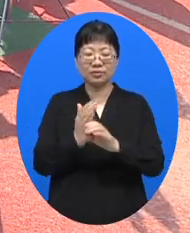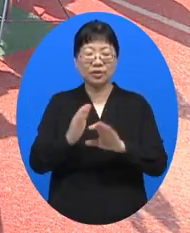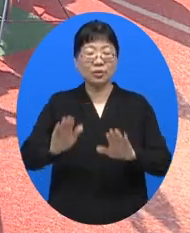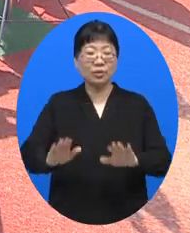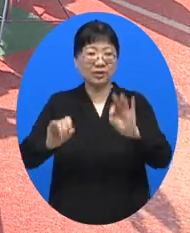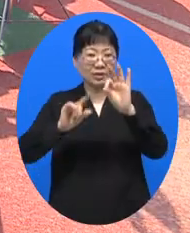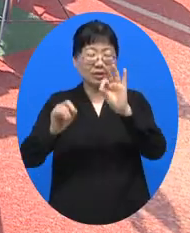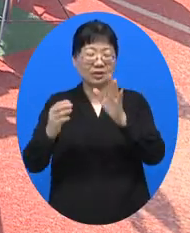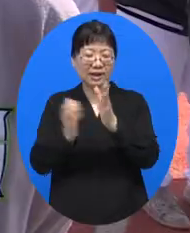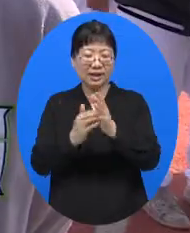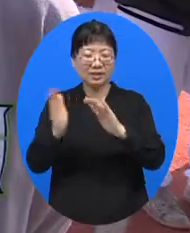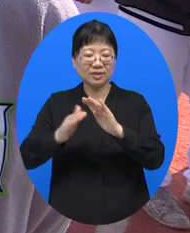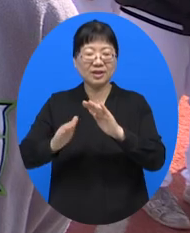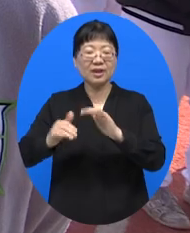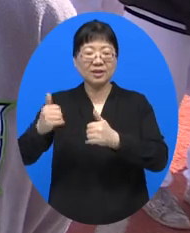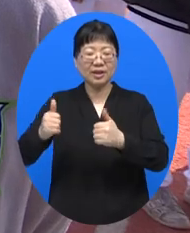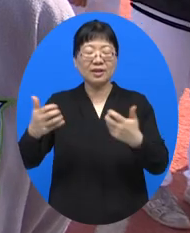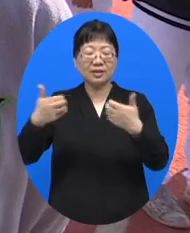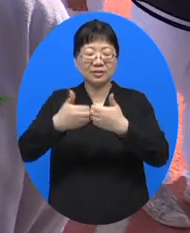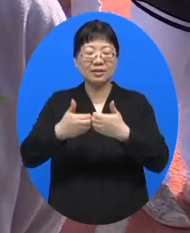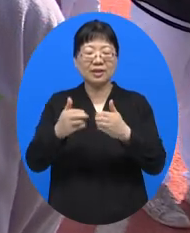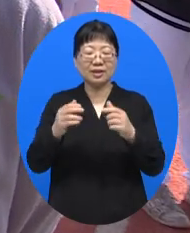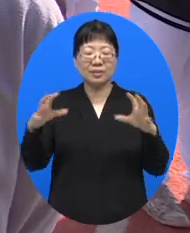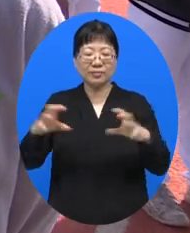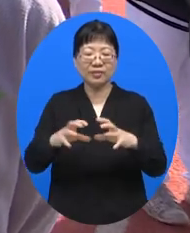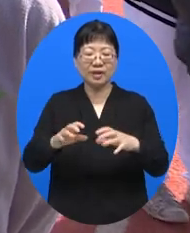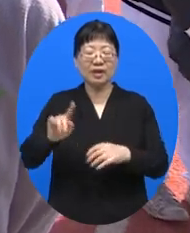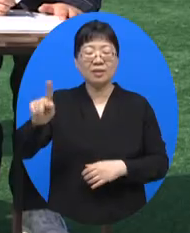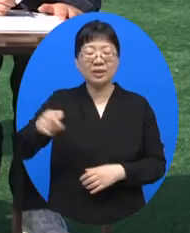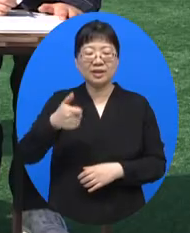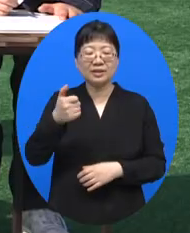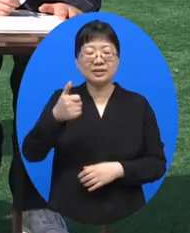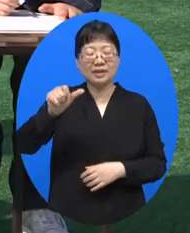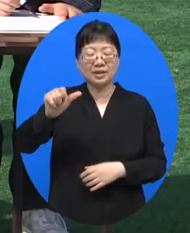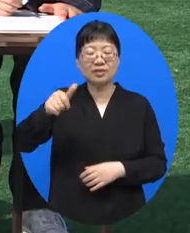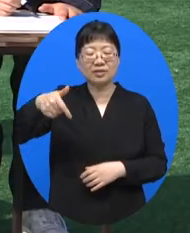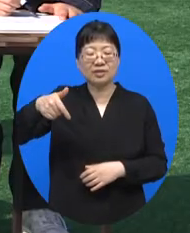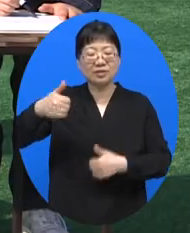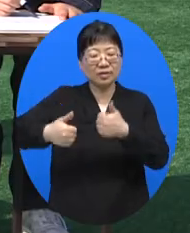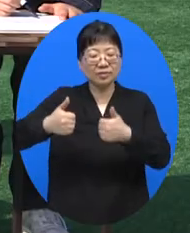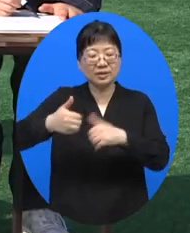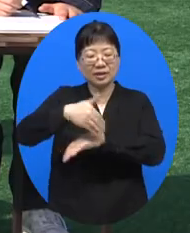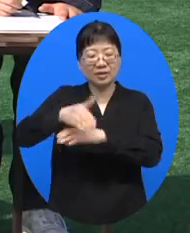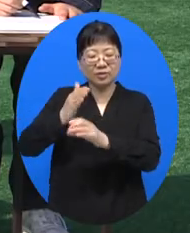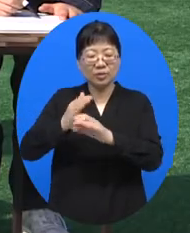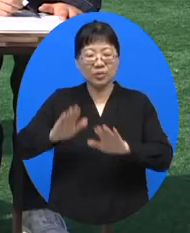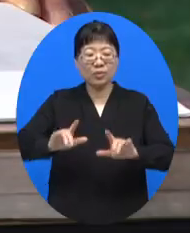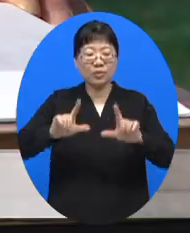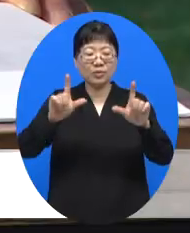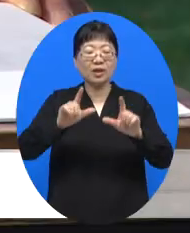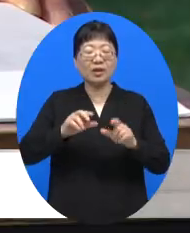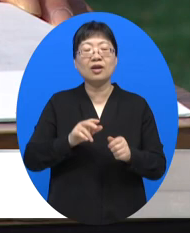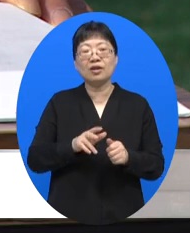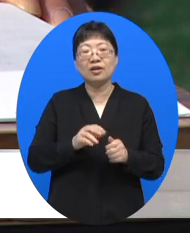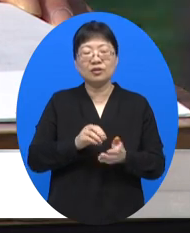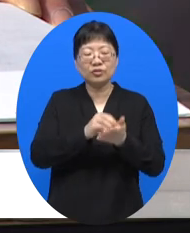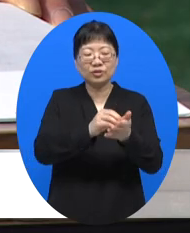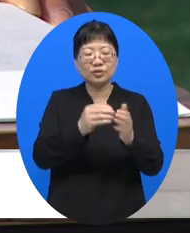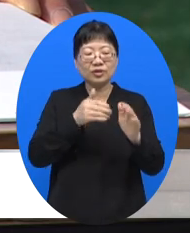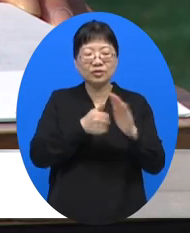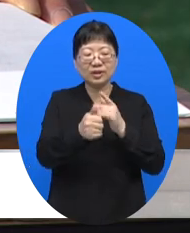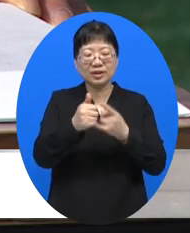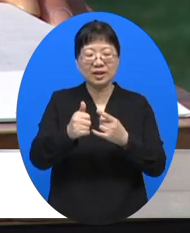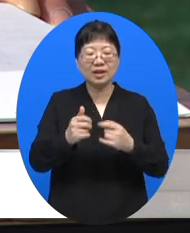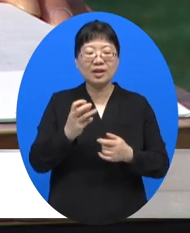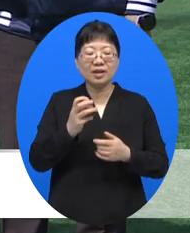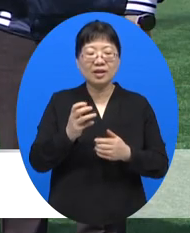겨룹니다. 오는 10월까지 정규리그와 결승 리그를 합쳐 총 155경기가 열릴 예정. 특히 올해는 출전하는